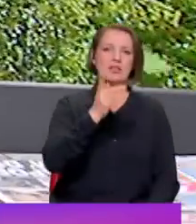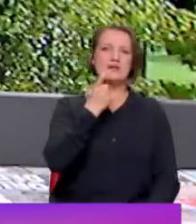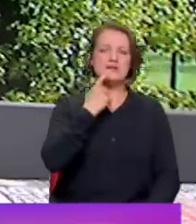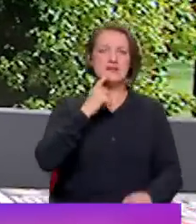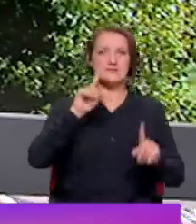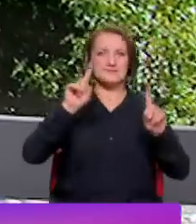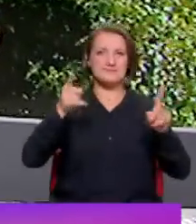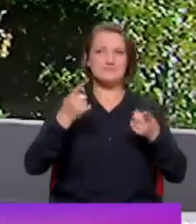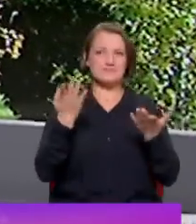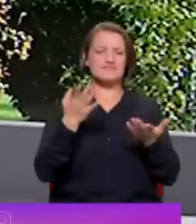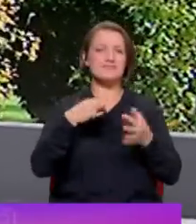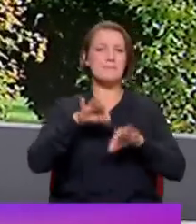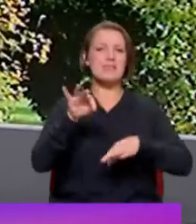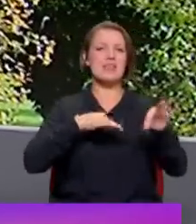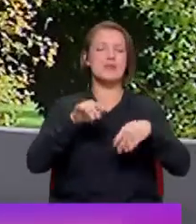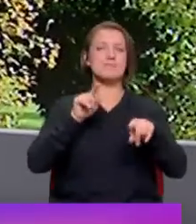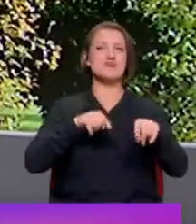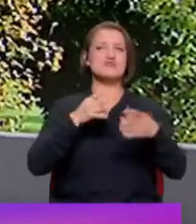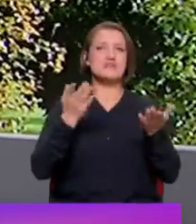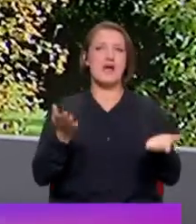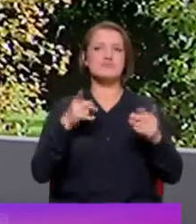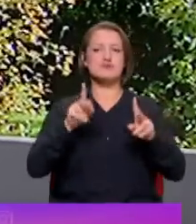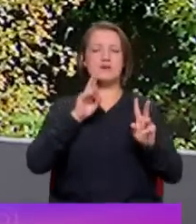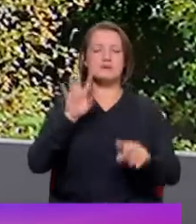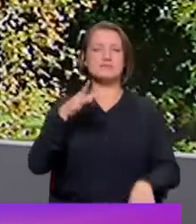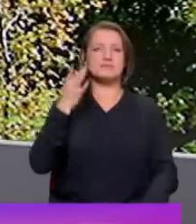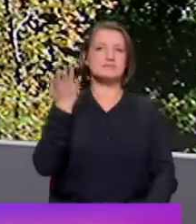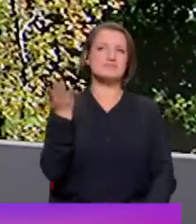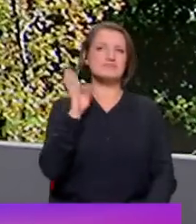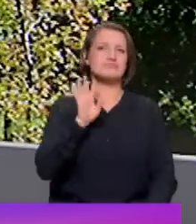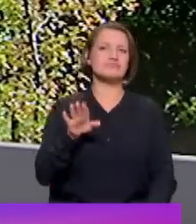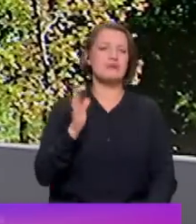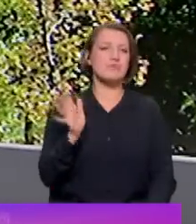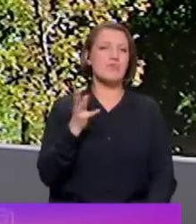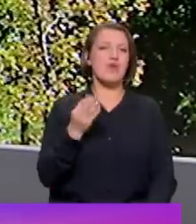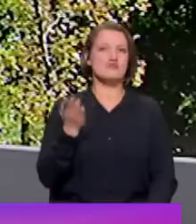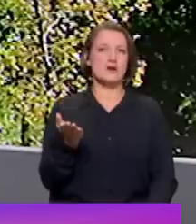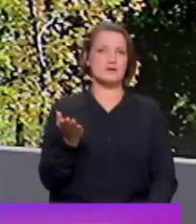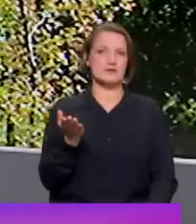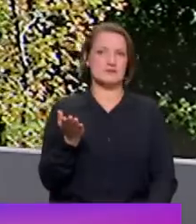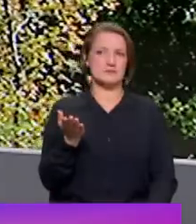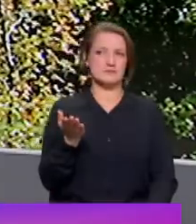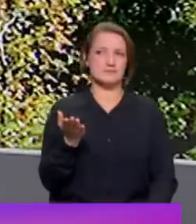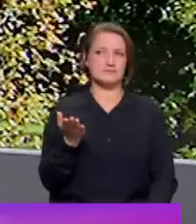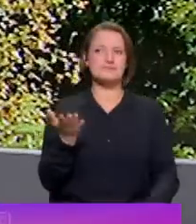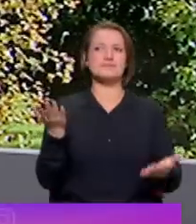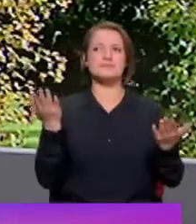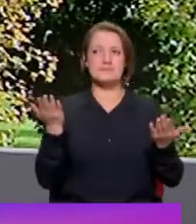tırnak içind Kın içinde bunları görmezden geliyorlar ama ne olacak